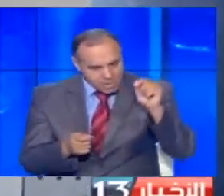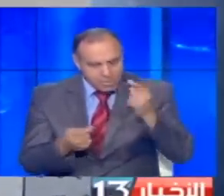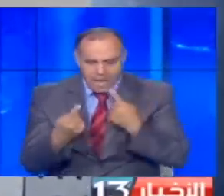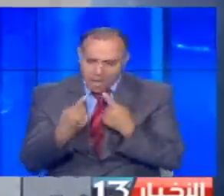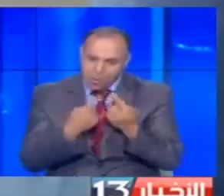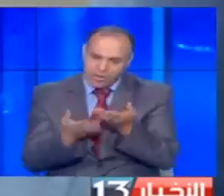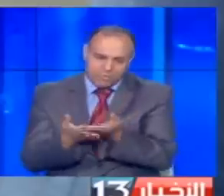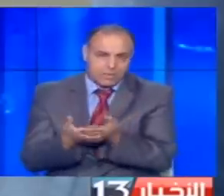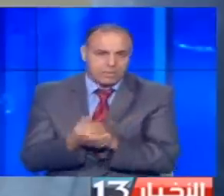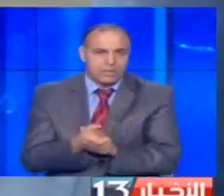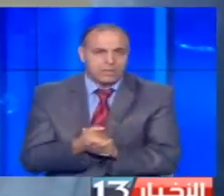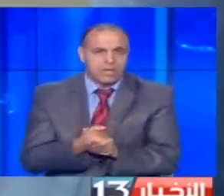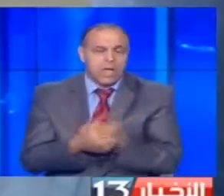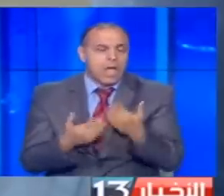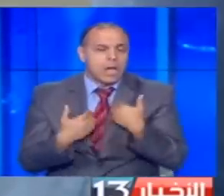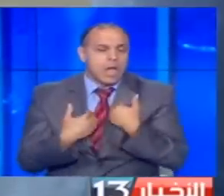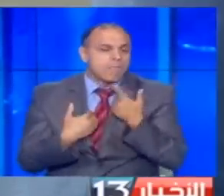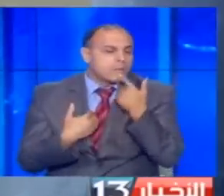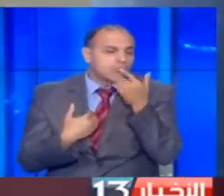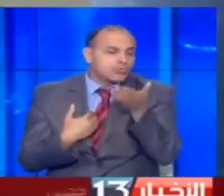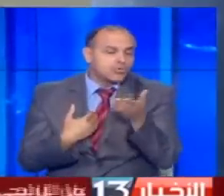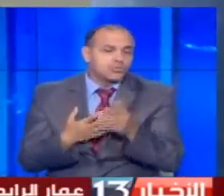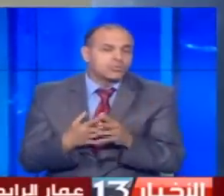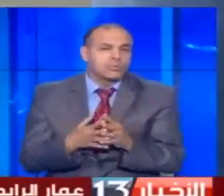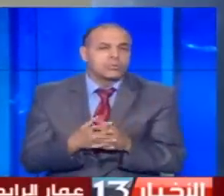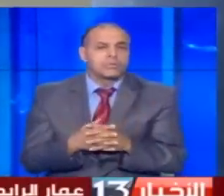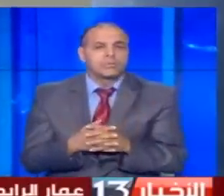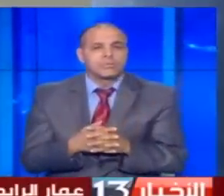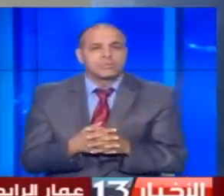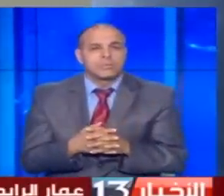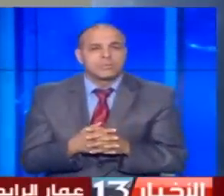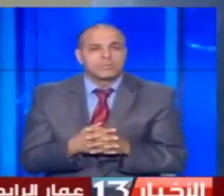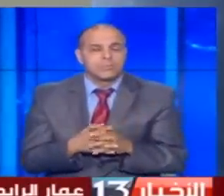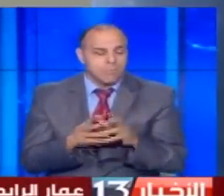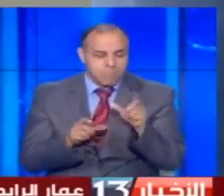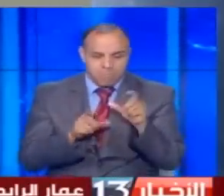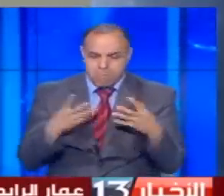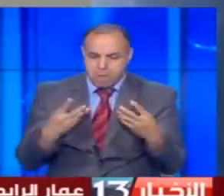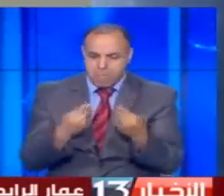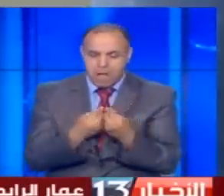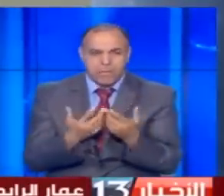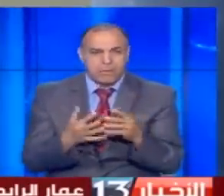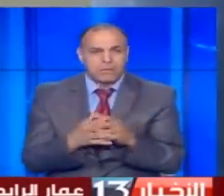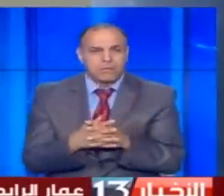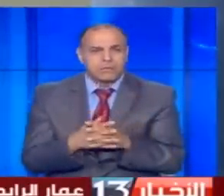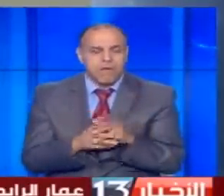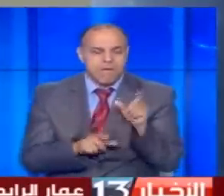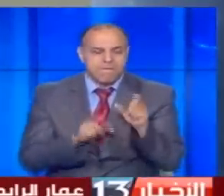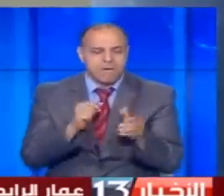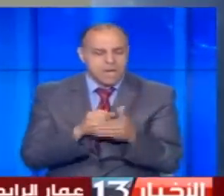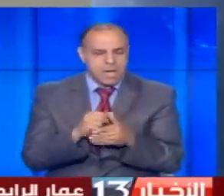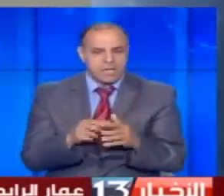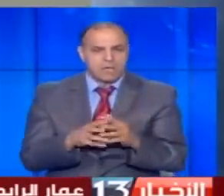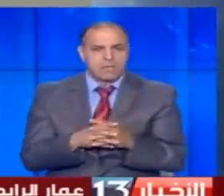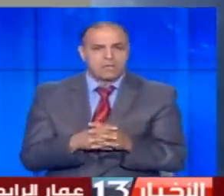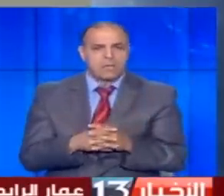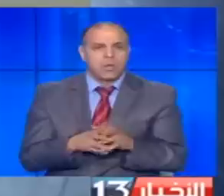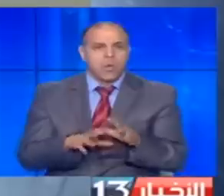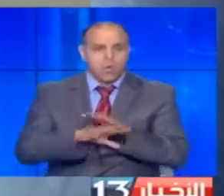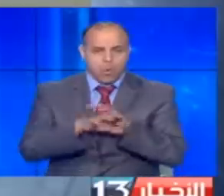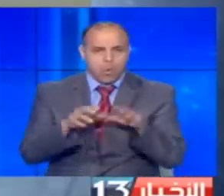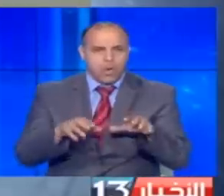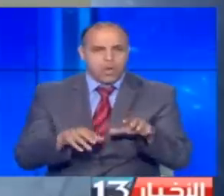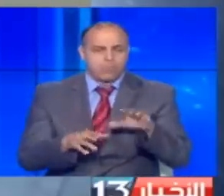عليش ما تجمعات الفلاحيه منها فلاحيه في عده